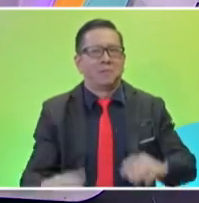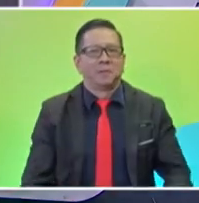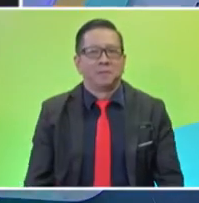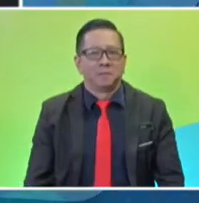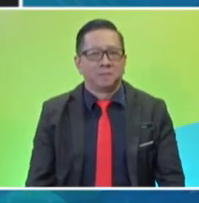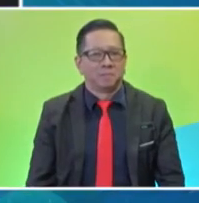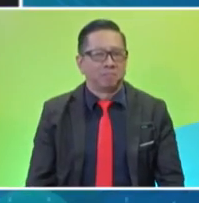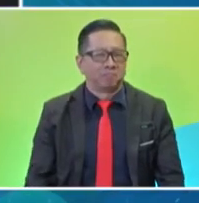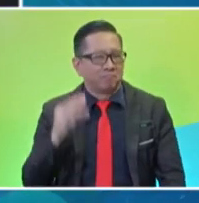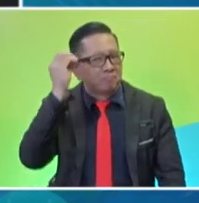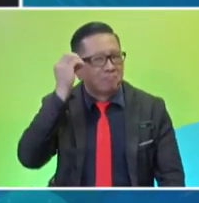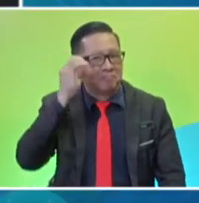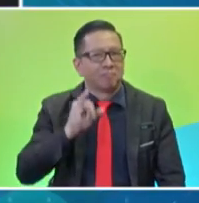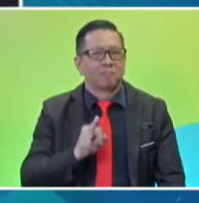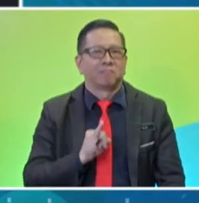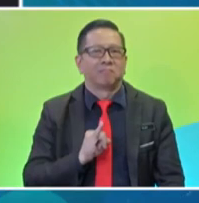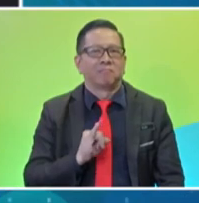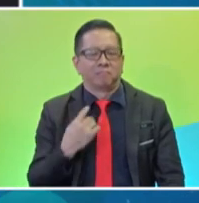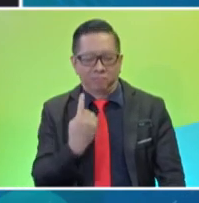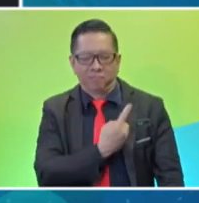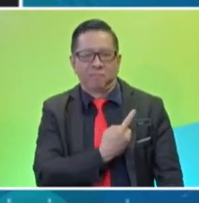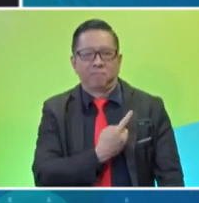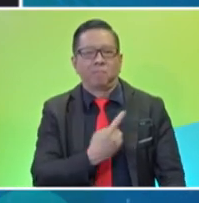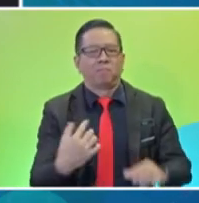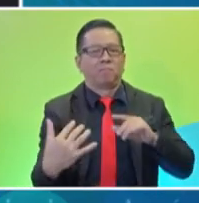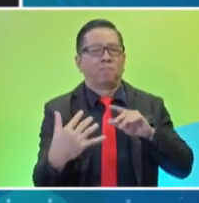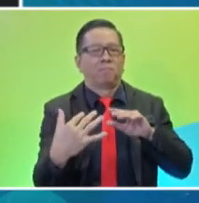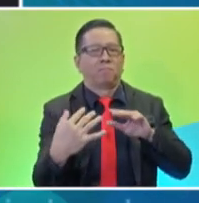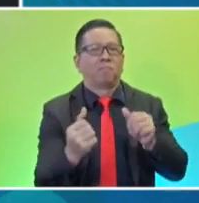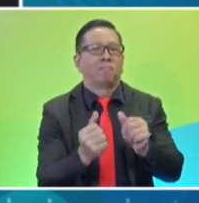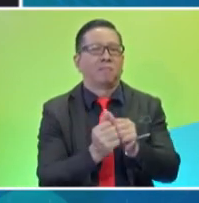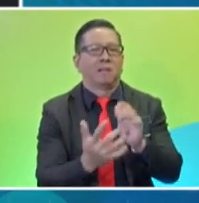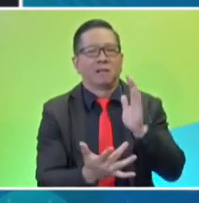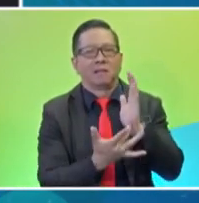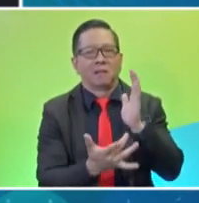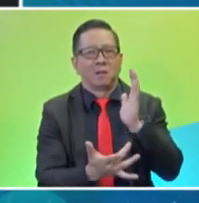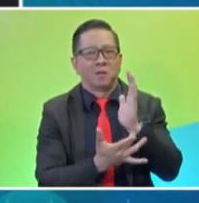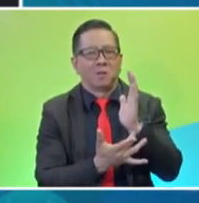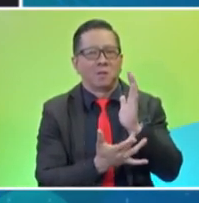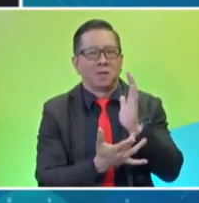pada pendapat saya kita boleh berperang dengan cara teknologi teknologi